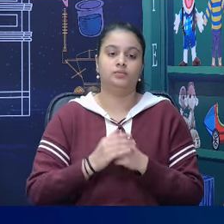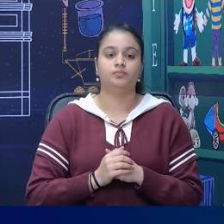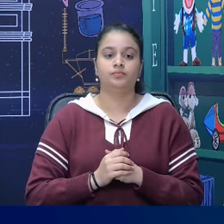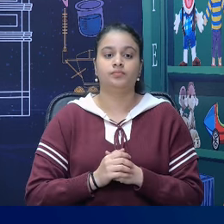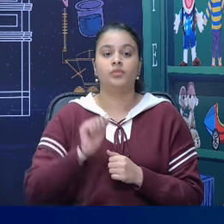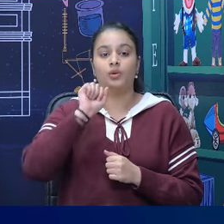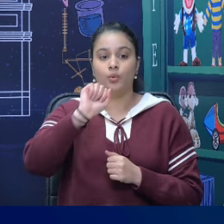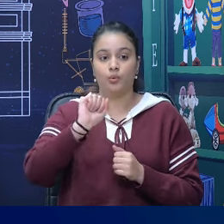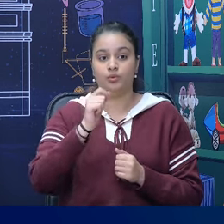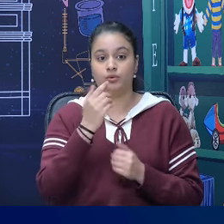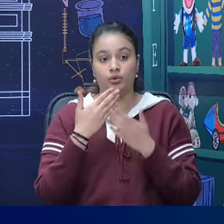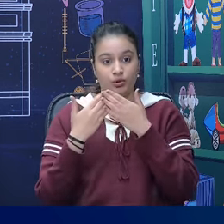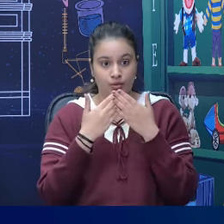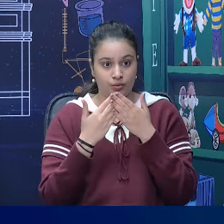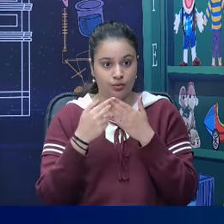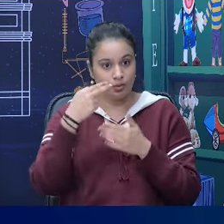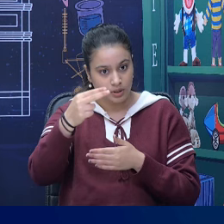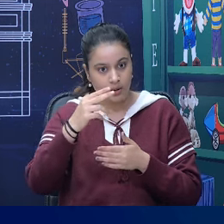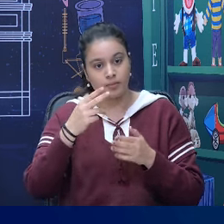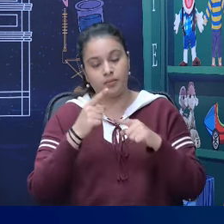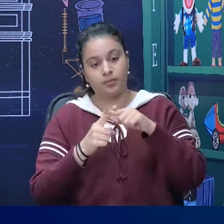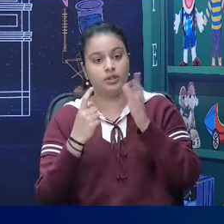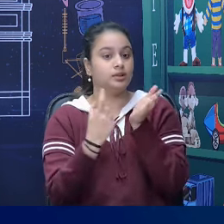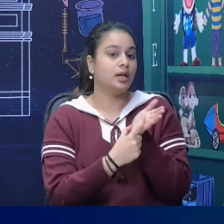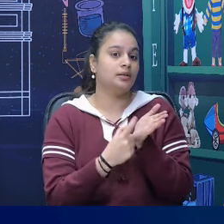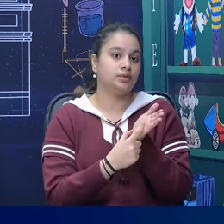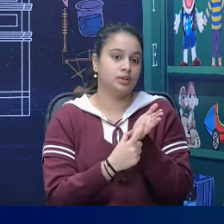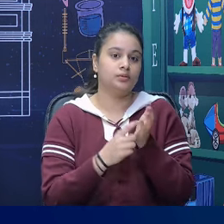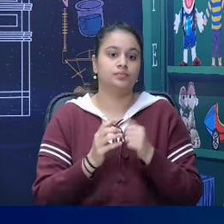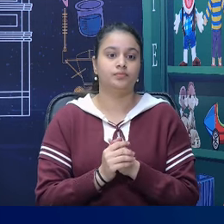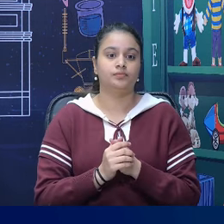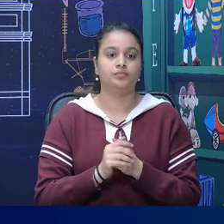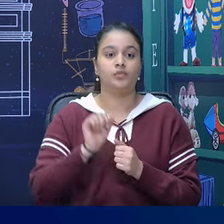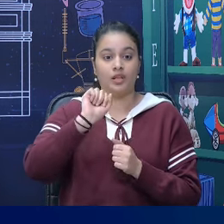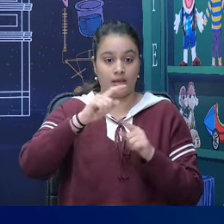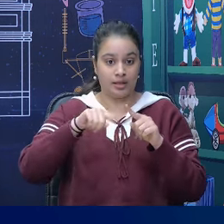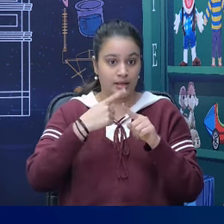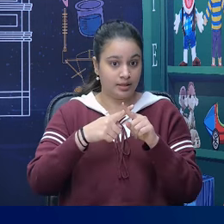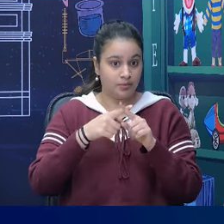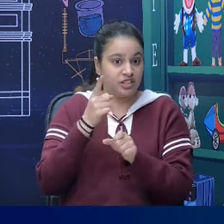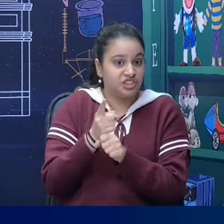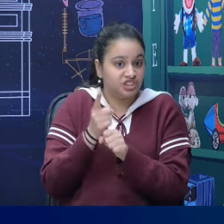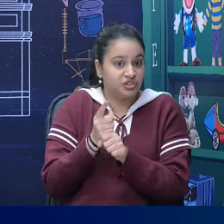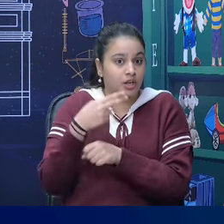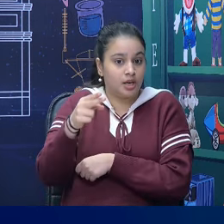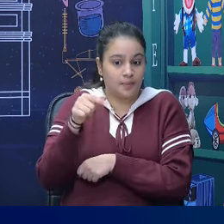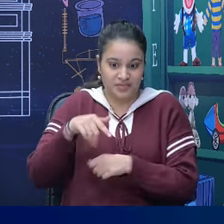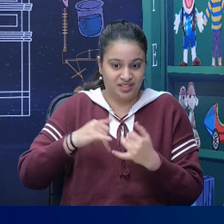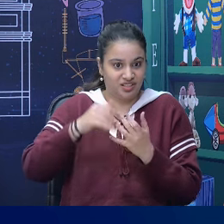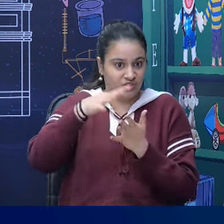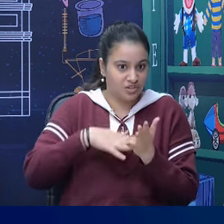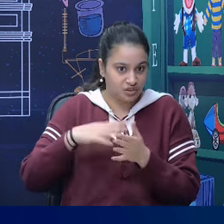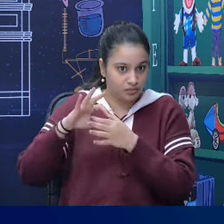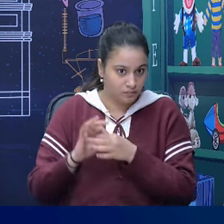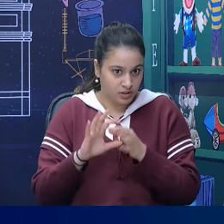स्कूल नेम एंड एड्रेस अपने विद्यालय का नाम लिखें और उसका पता भी साथ में लिखें एक्सपर्ट और टीचर्स नेम जो सत्र आपने अटेंड करा है